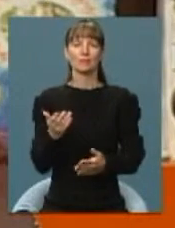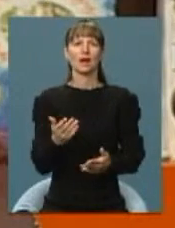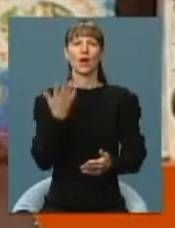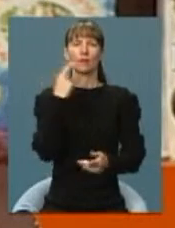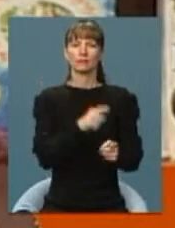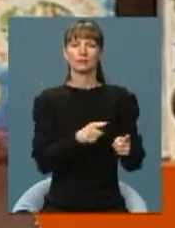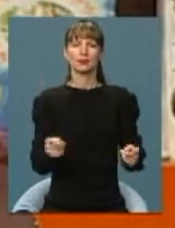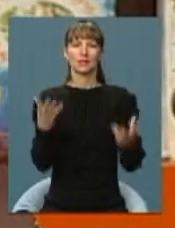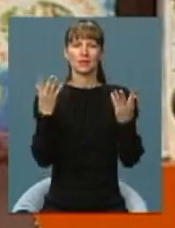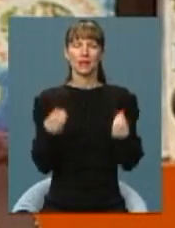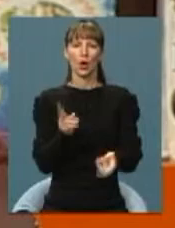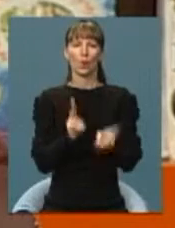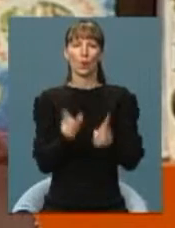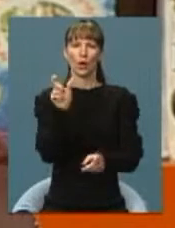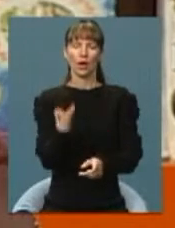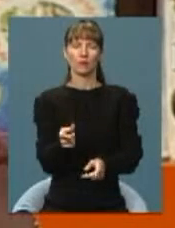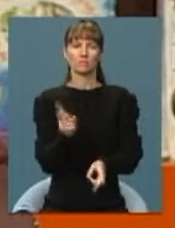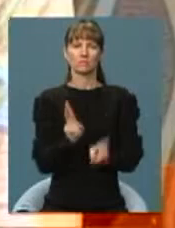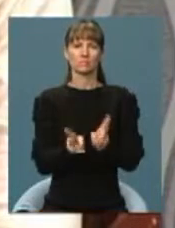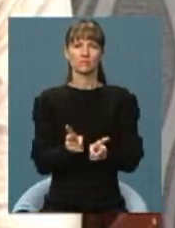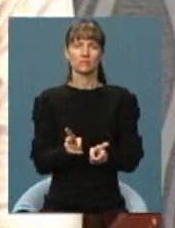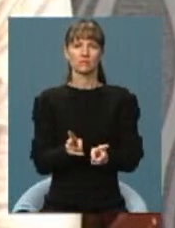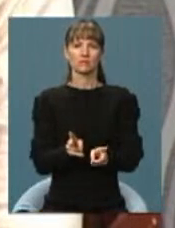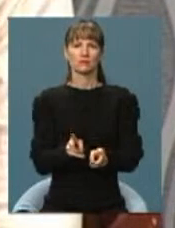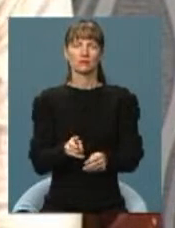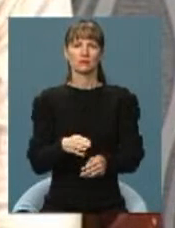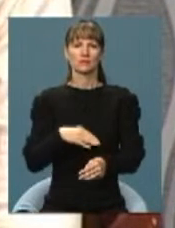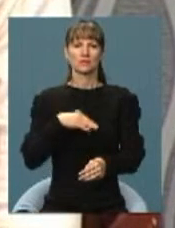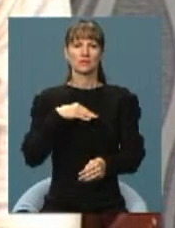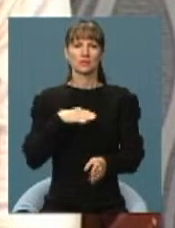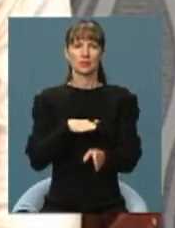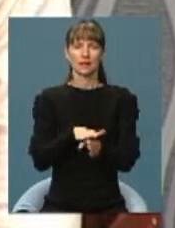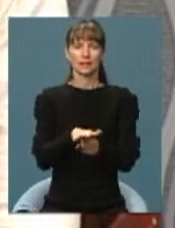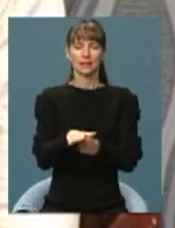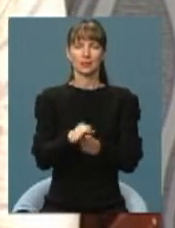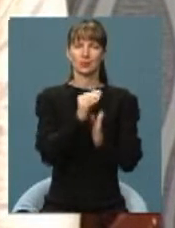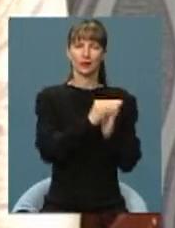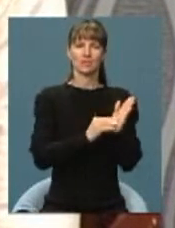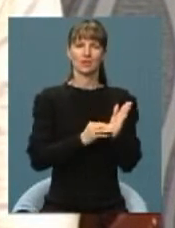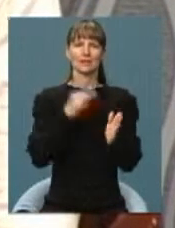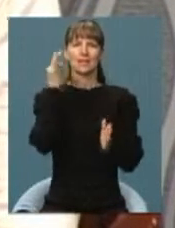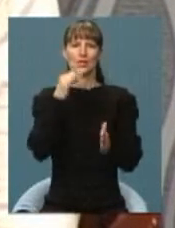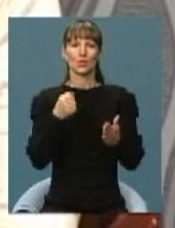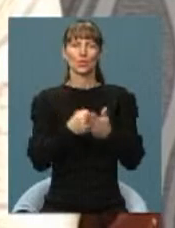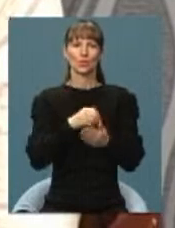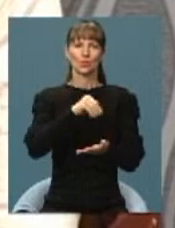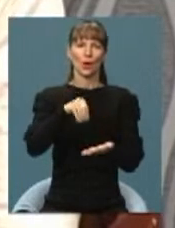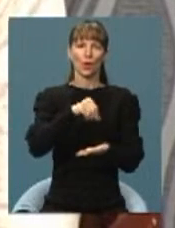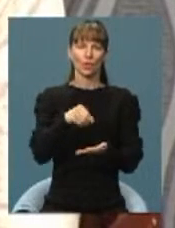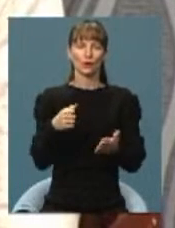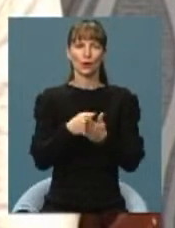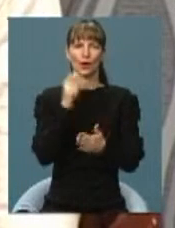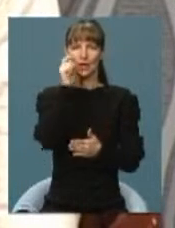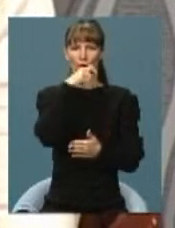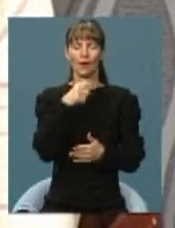впродовж дня кухар куштує дуже таки насичений, ну, раціон такий від солодкого до солоного, до гіркого,